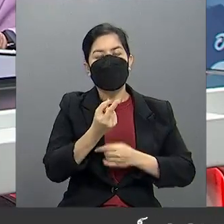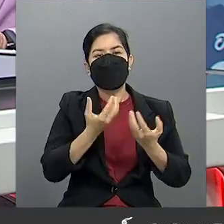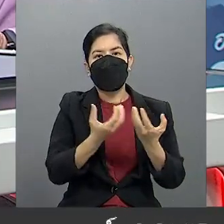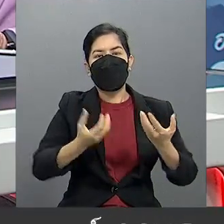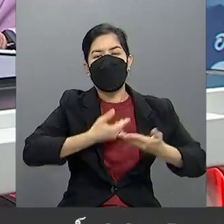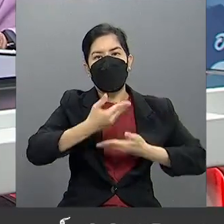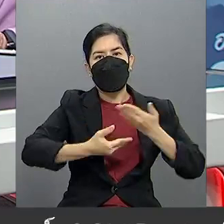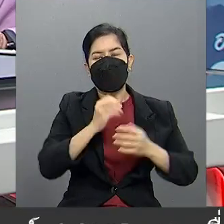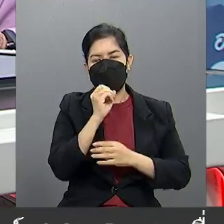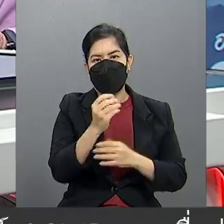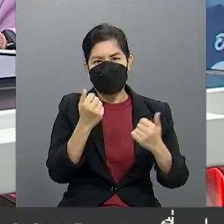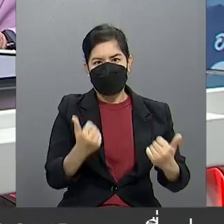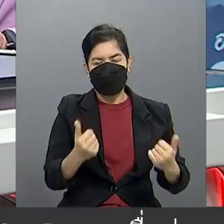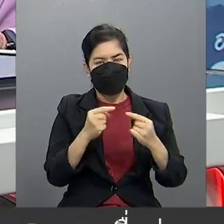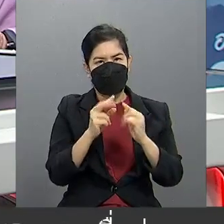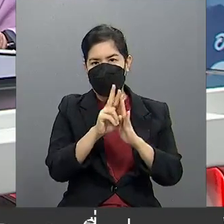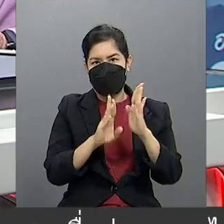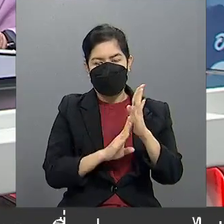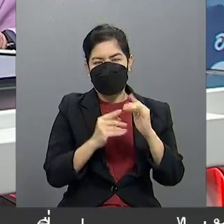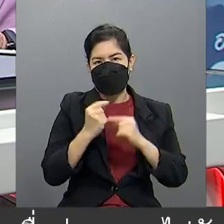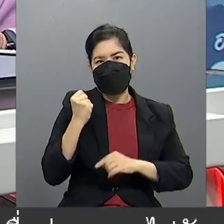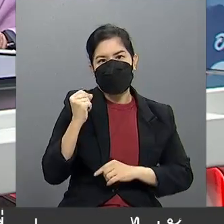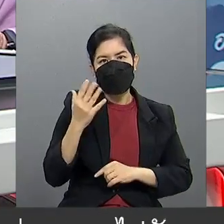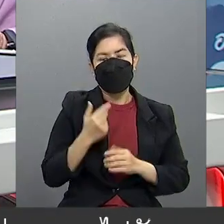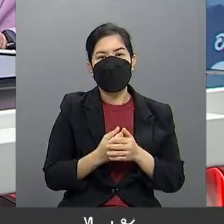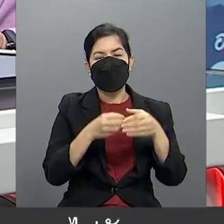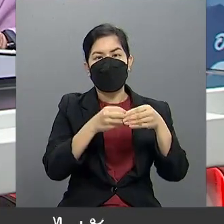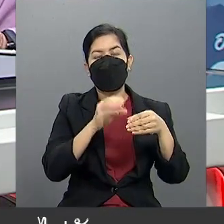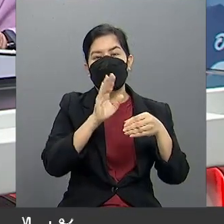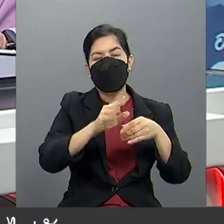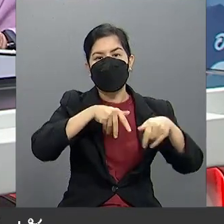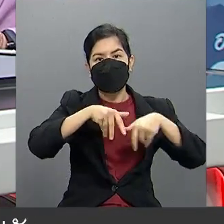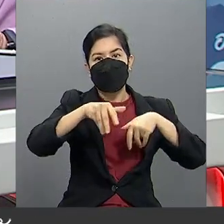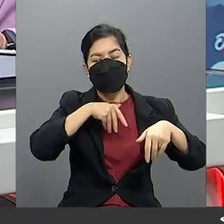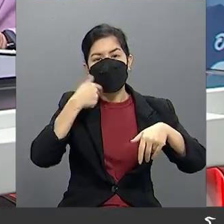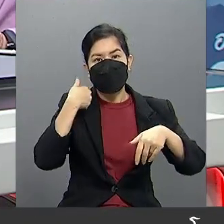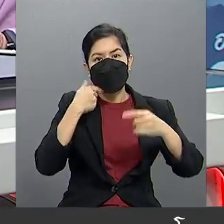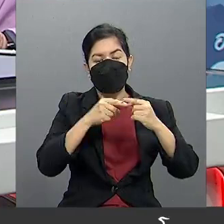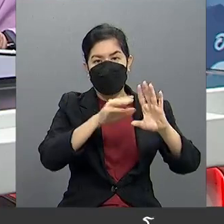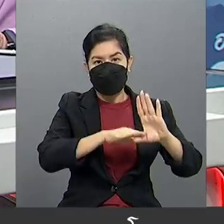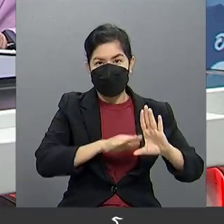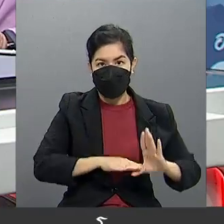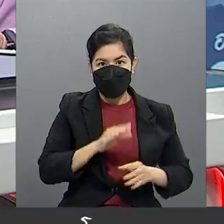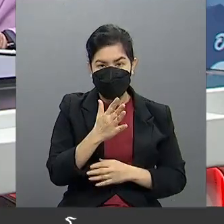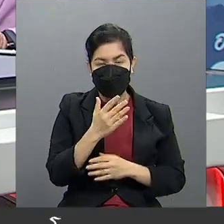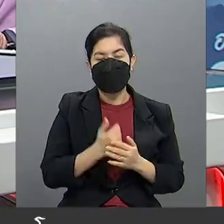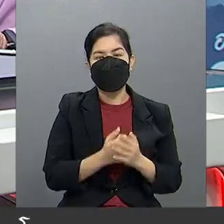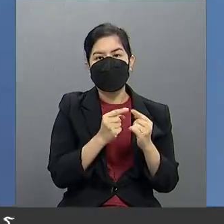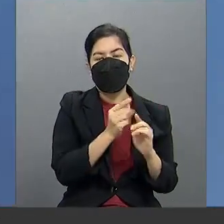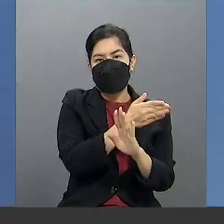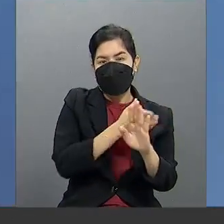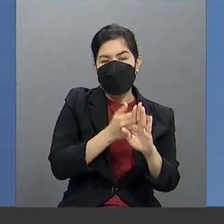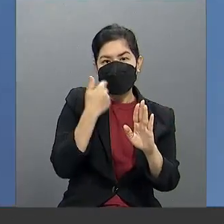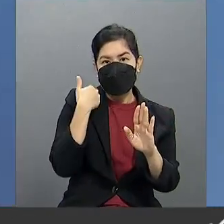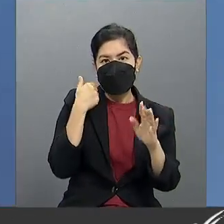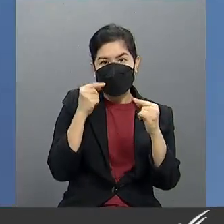ดค่ะโดยมีลูกค้านั้นไม่ลงทะเบียนผ่านเข้าตลาดก่อนนะคะจึงได้มีการกำชับให้ดำเนินมาตรการคุมโควิด -19 อย่างเคร่งครั